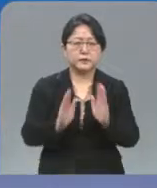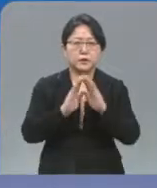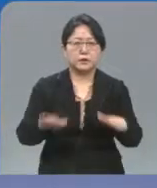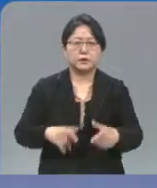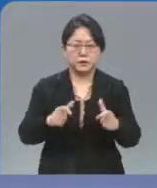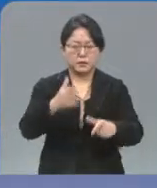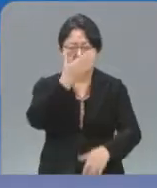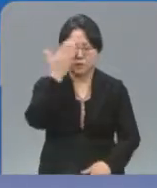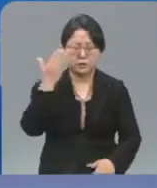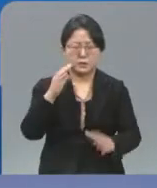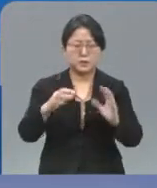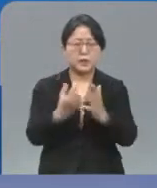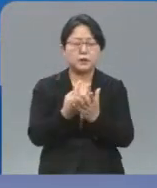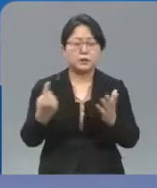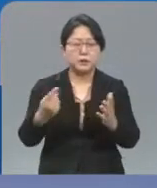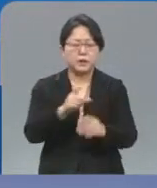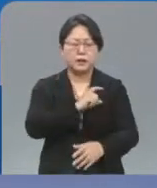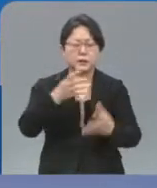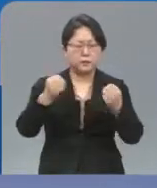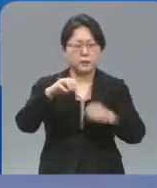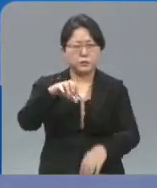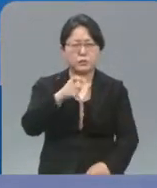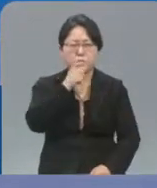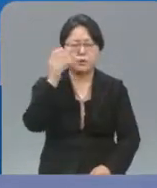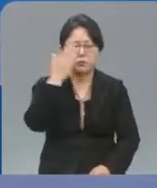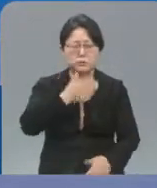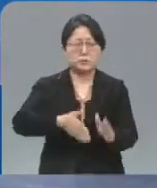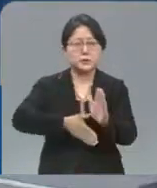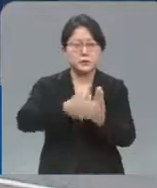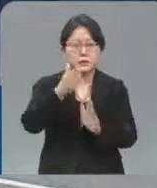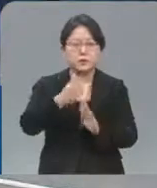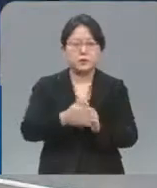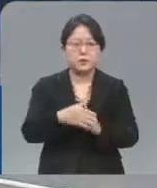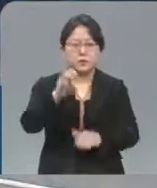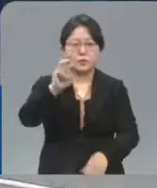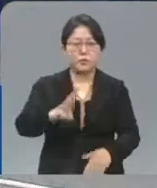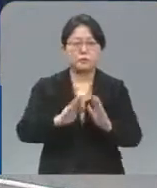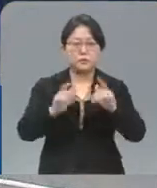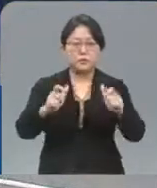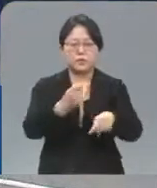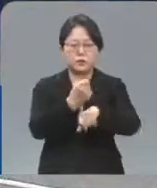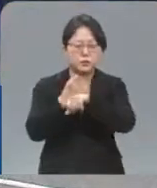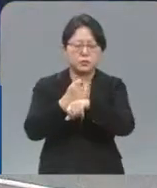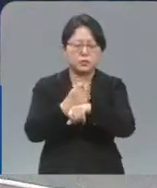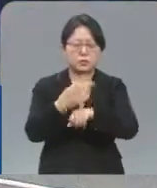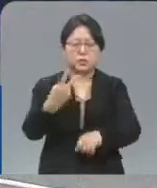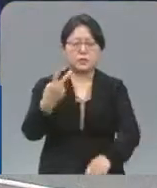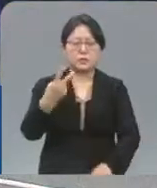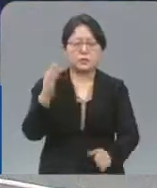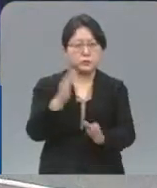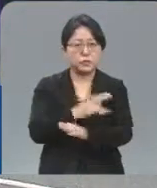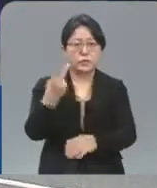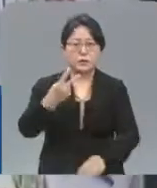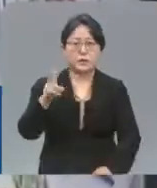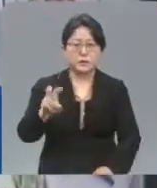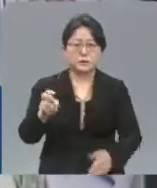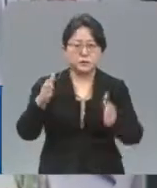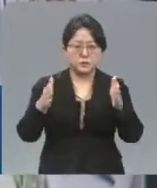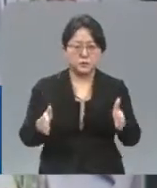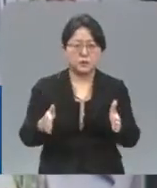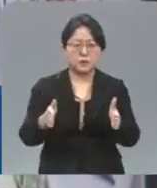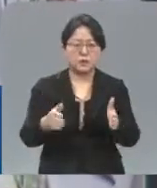전남에서 청년층 인구 유출이 가장 많은 곳은 여수시로 나타났습니다. 광주전남연구원은 2000년부터